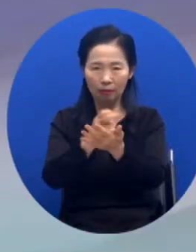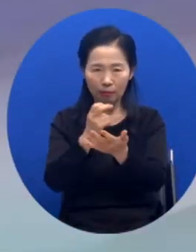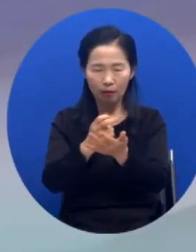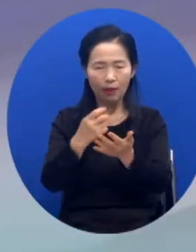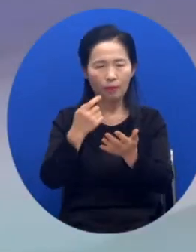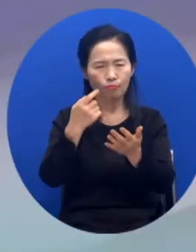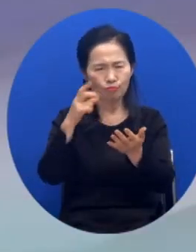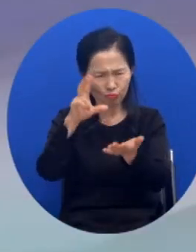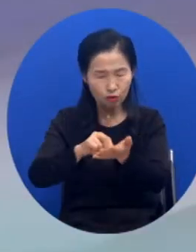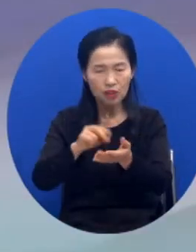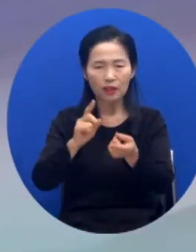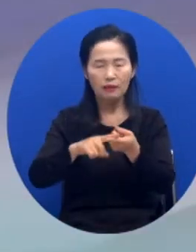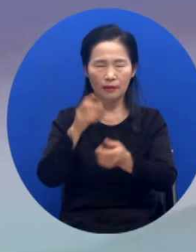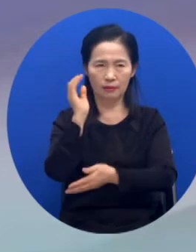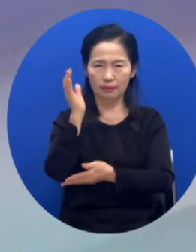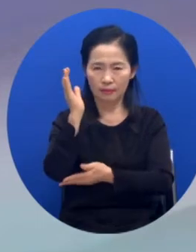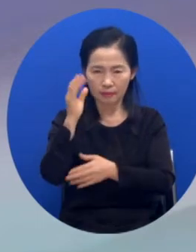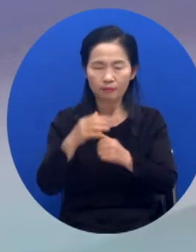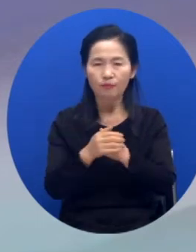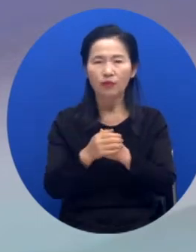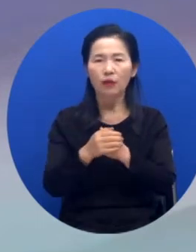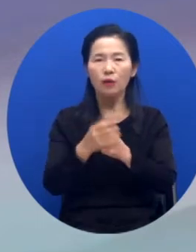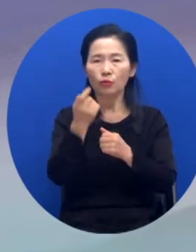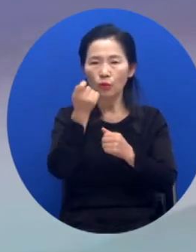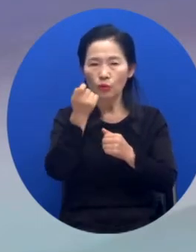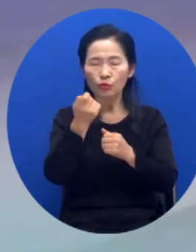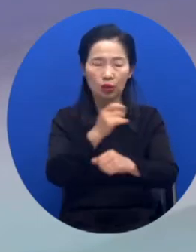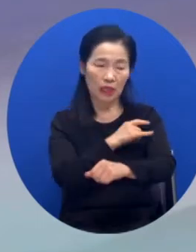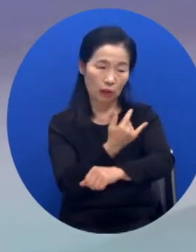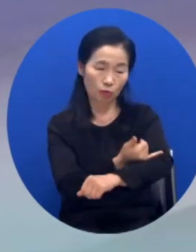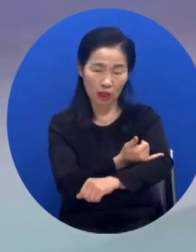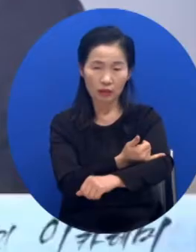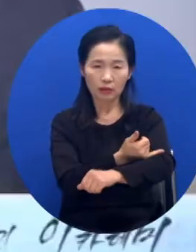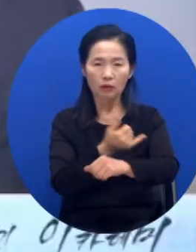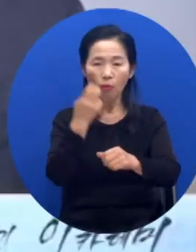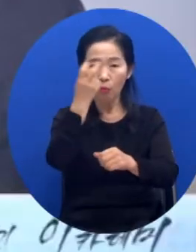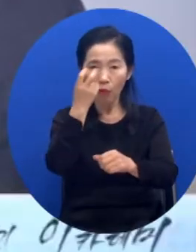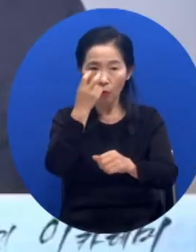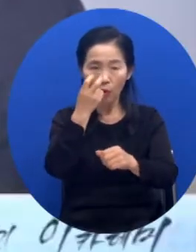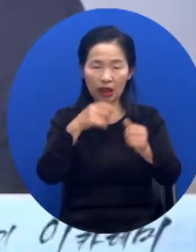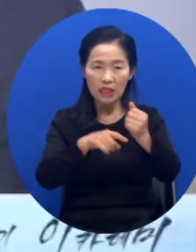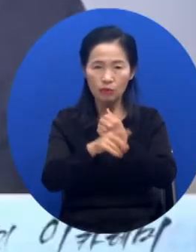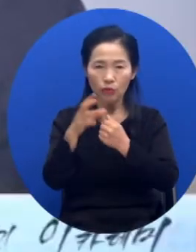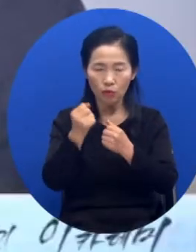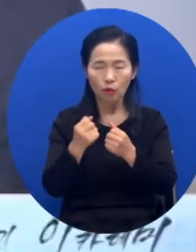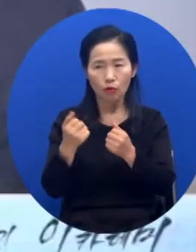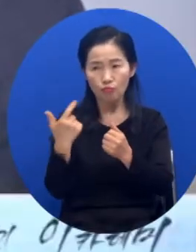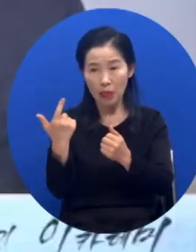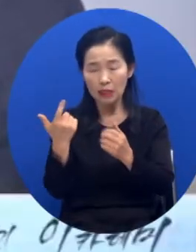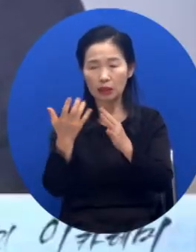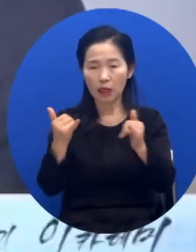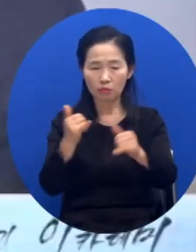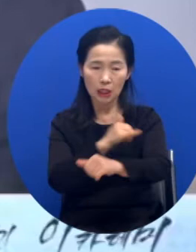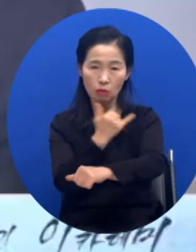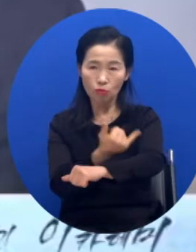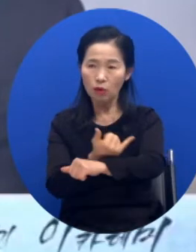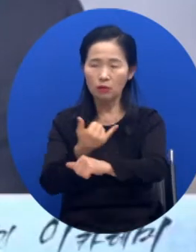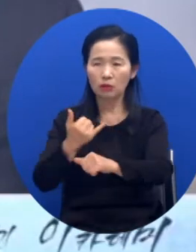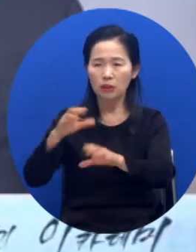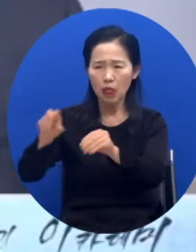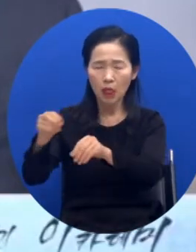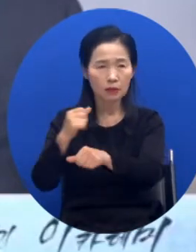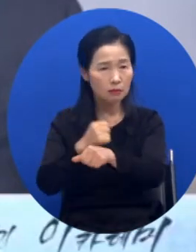목사는 차별금지법이 소수 인권 보호를 명분으로 다수의 인권을 제한하고 처벌하는 법이 라며